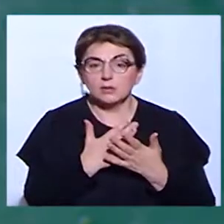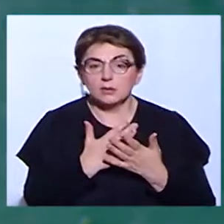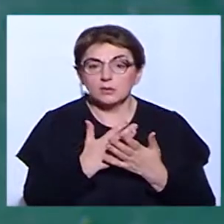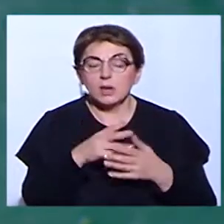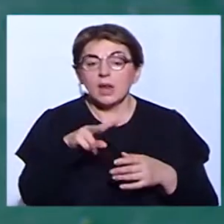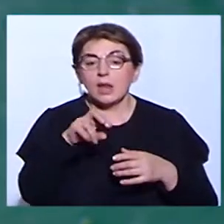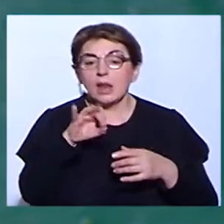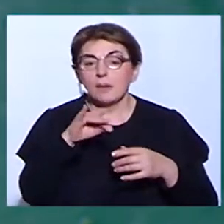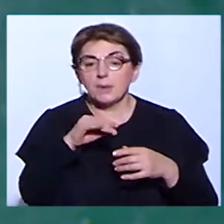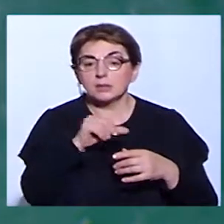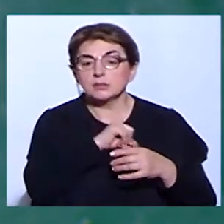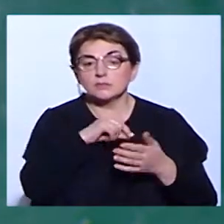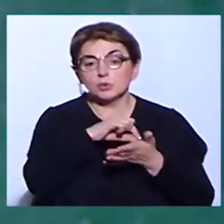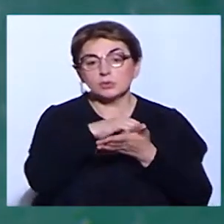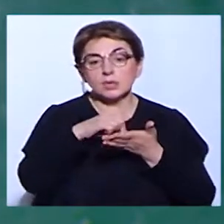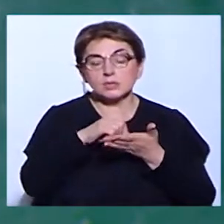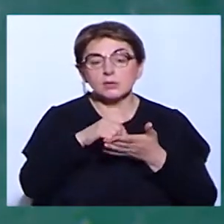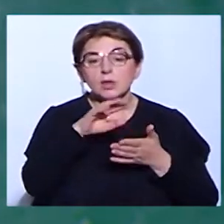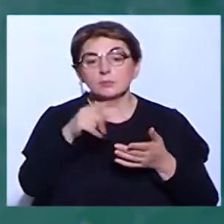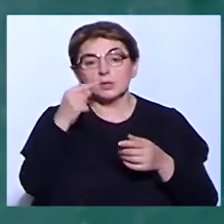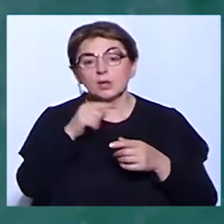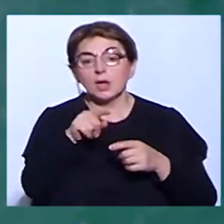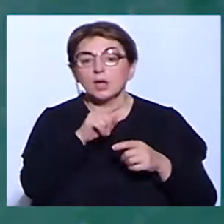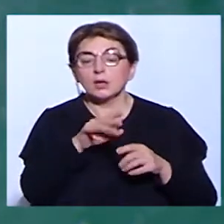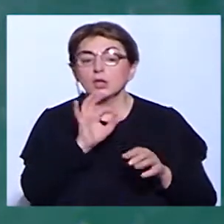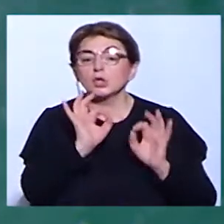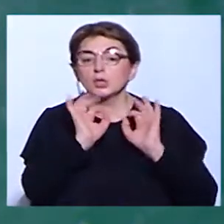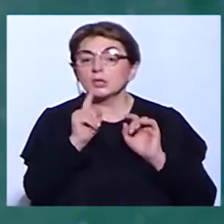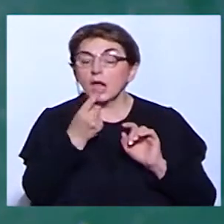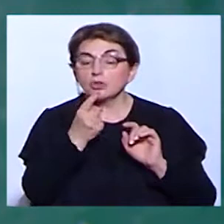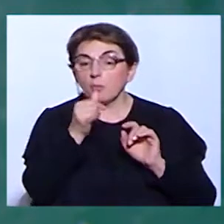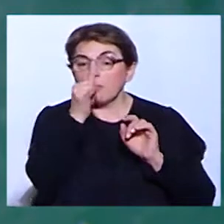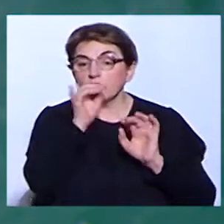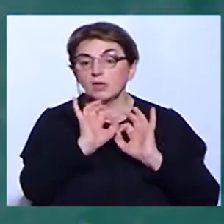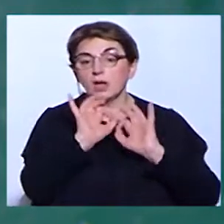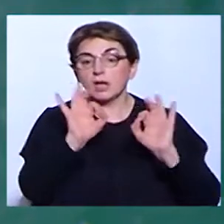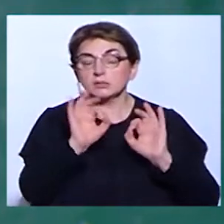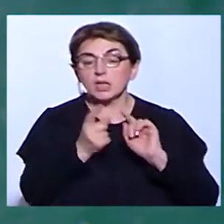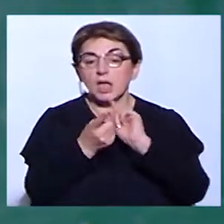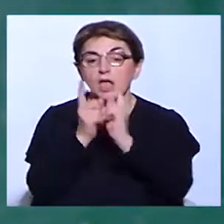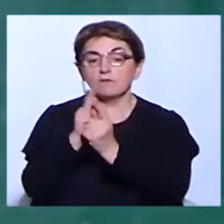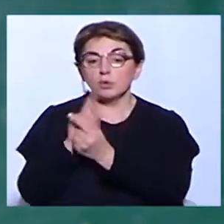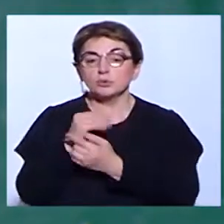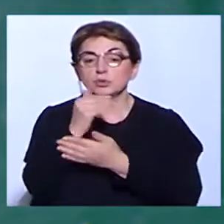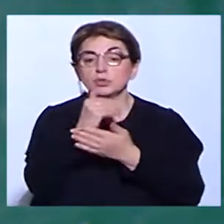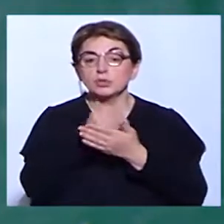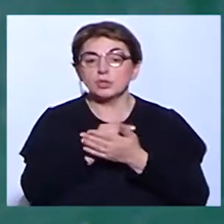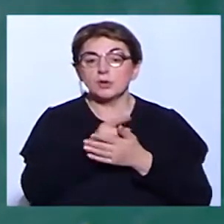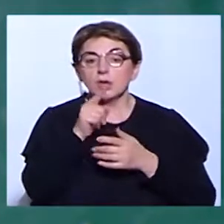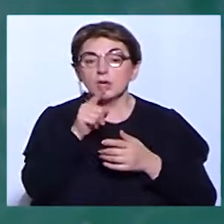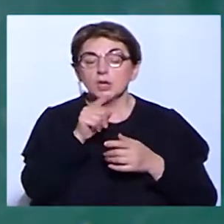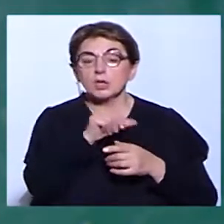ლამარკის ევოლუციური თეორიიდან გამომდინარე. რატომ ვერ ახსნა მან ევოლუციის შედეგები? ის